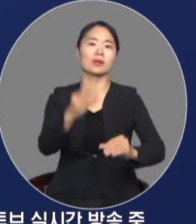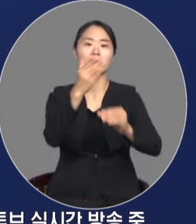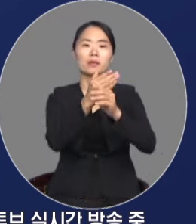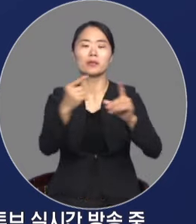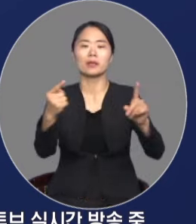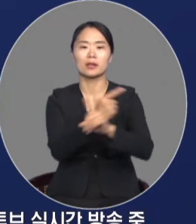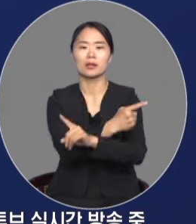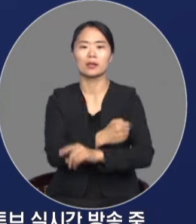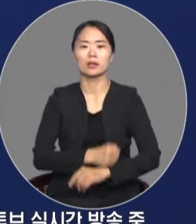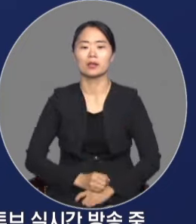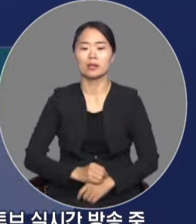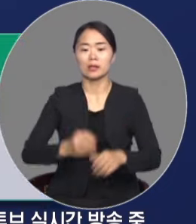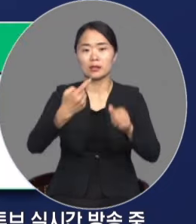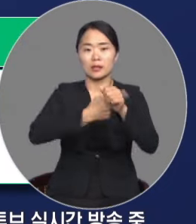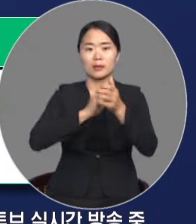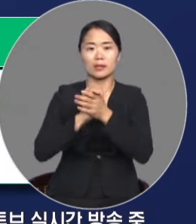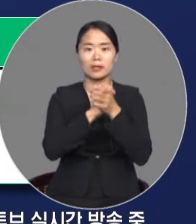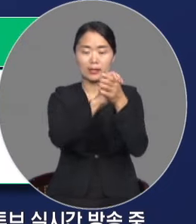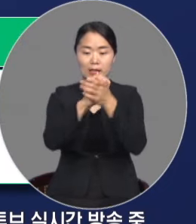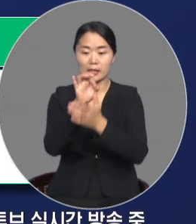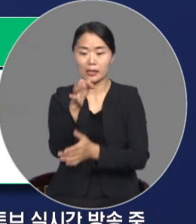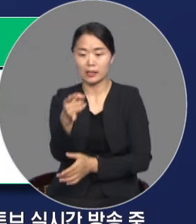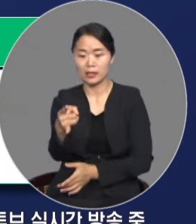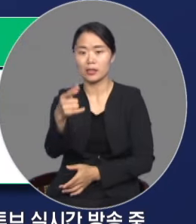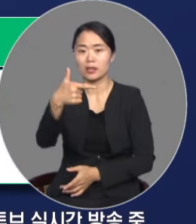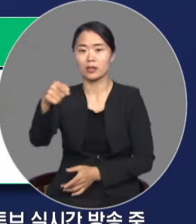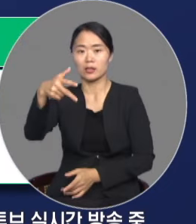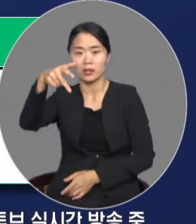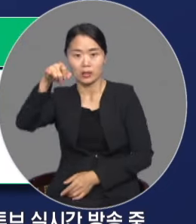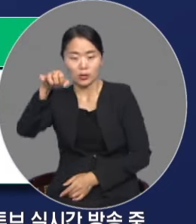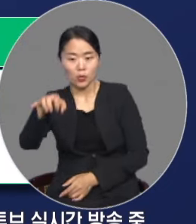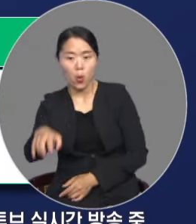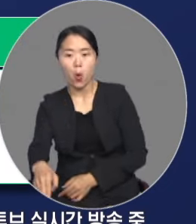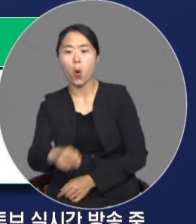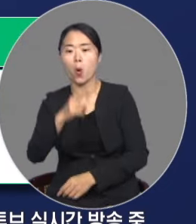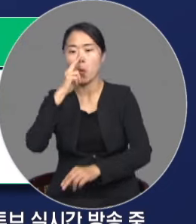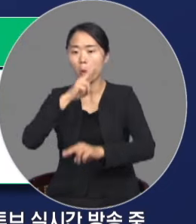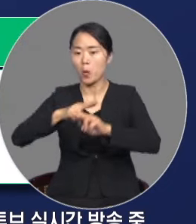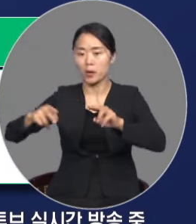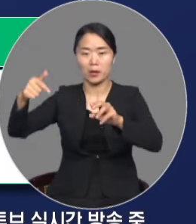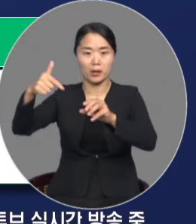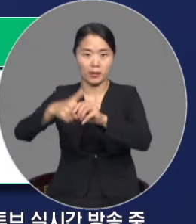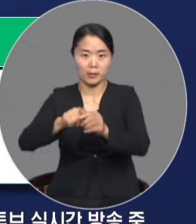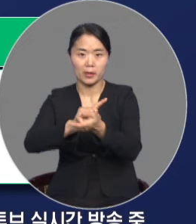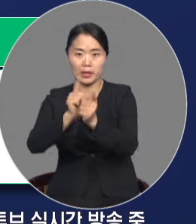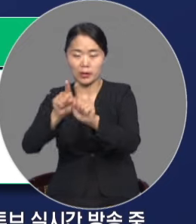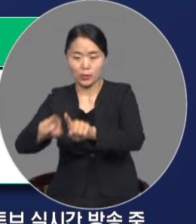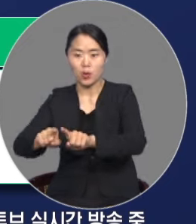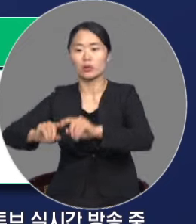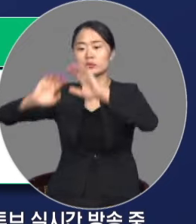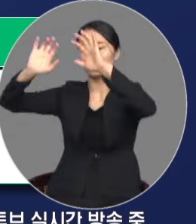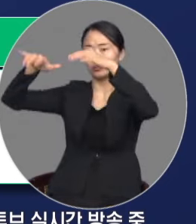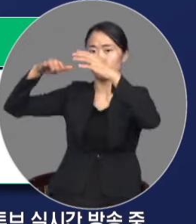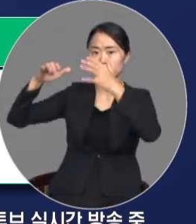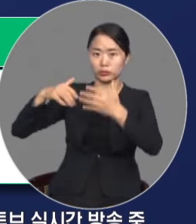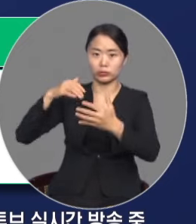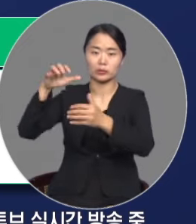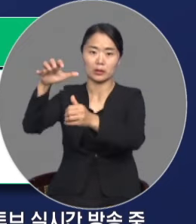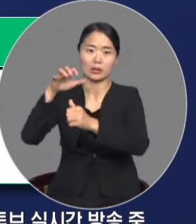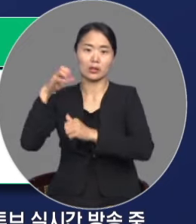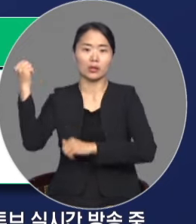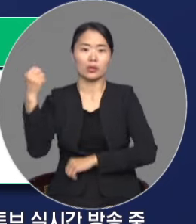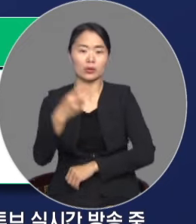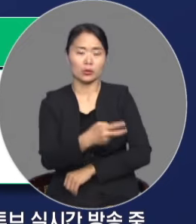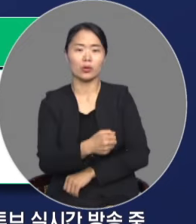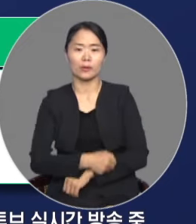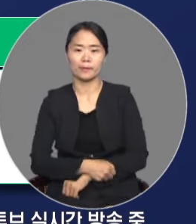됩니다. 친환경 에너지 산업 지구는 화석 에너지를 대체할 수소와 해상풍력 등 탄소 저감 에너지를